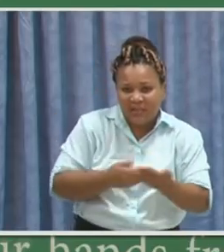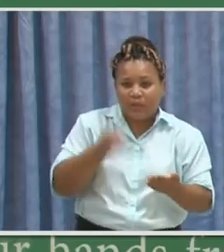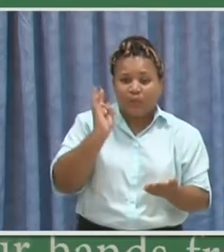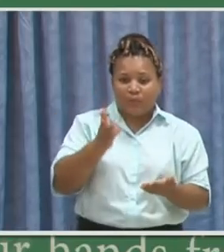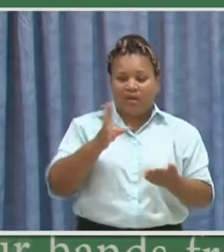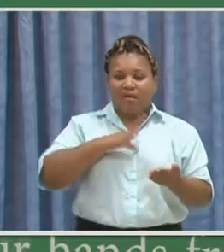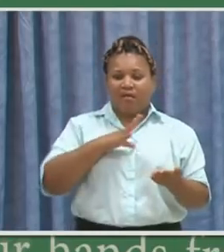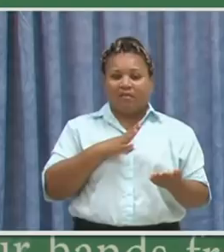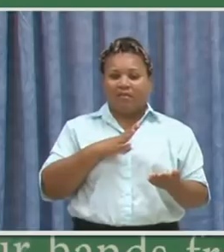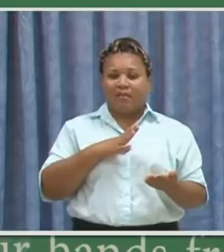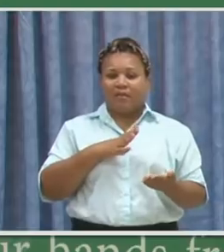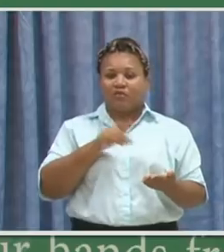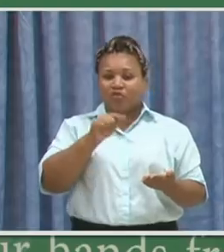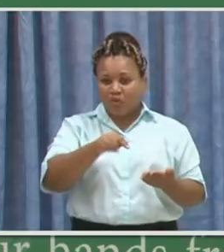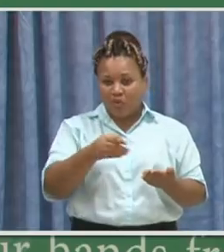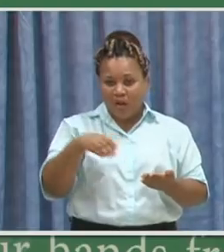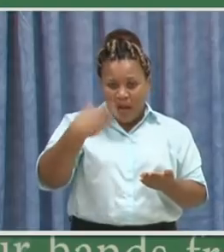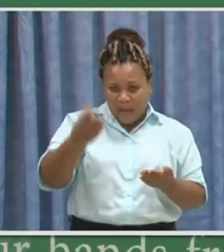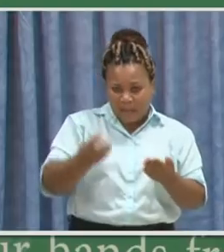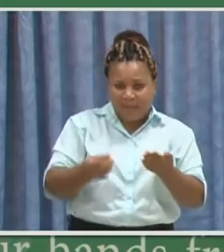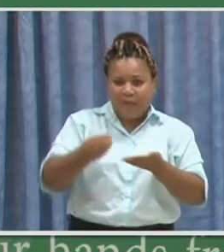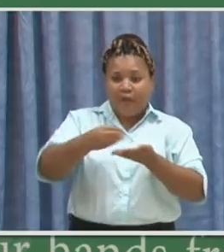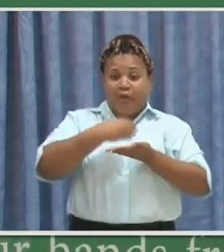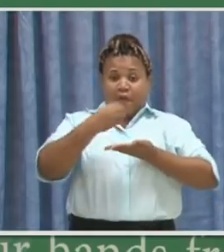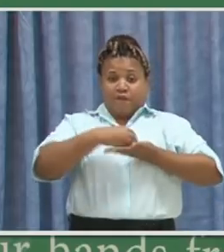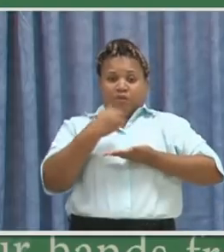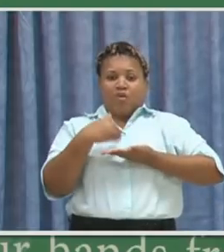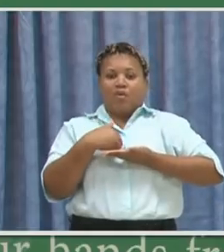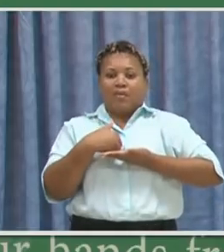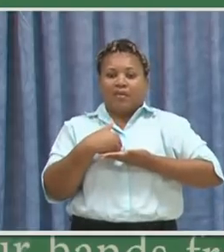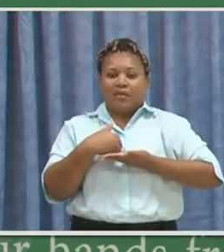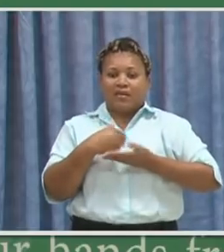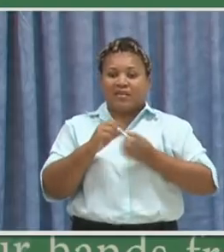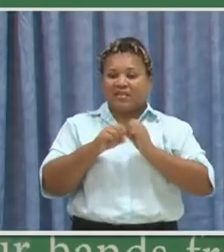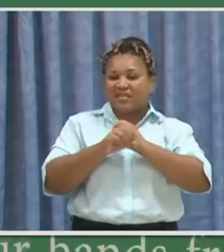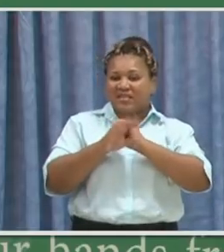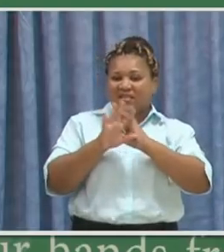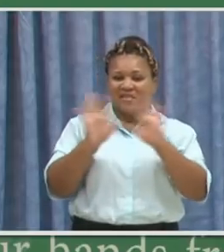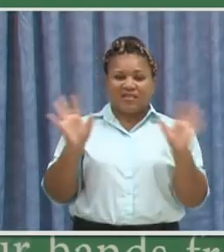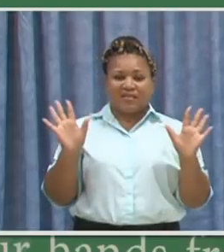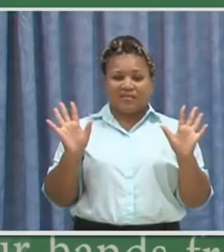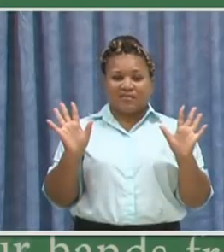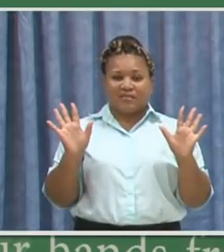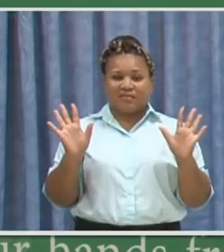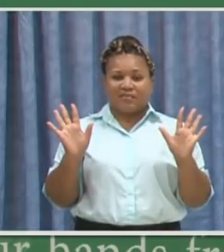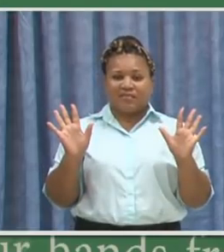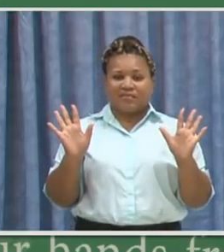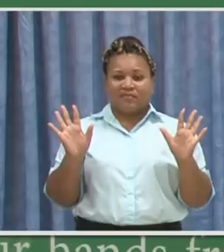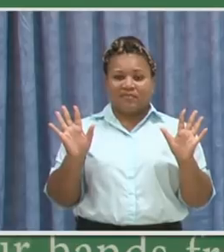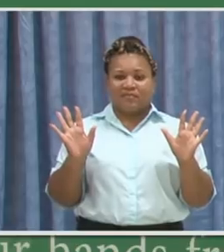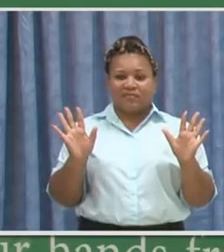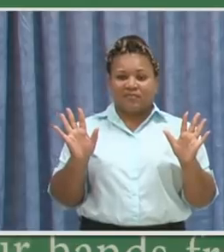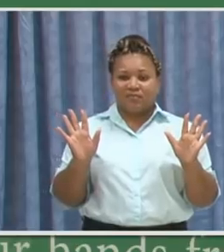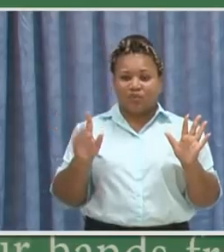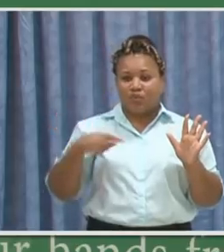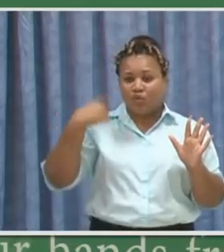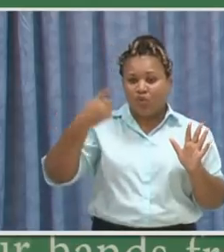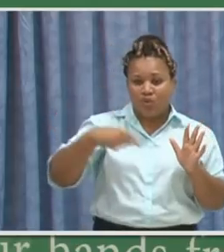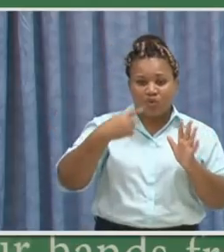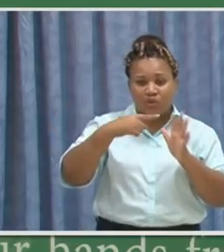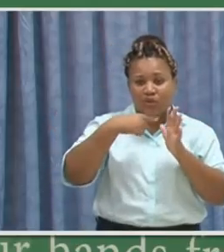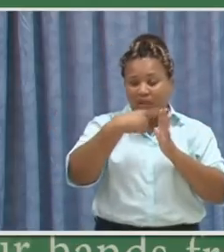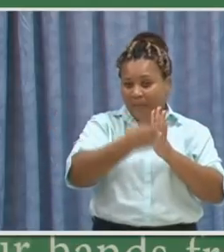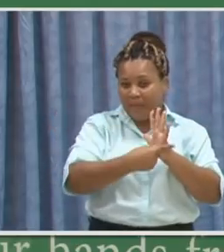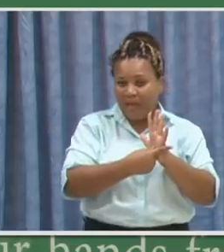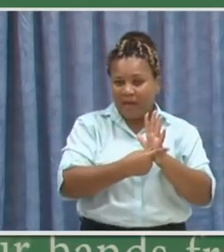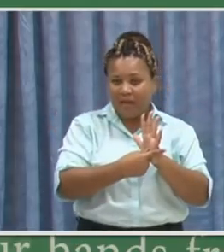Et tous les semaines, nous donnons un cabinet briefing qui nous brief cabinet. Il a rien d'abord différents inputs from différents secteurs